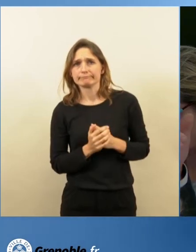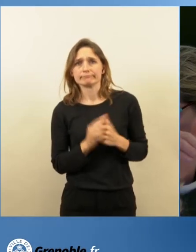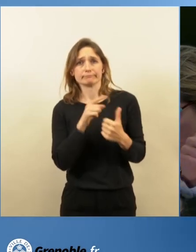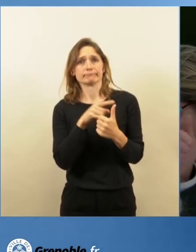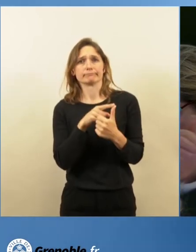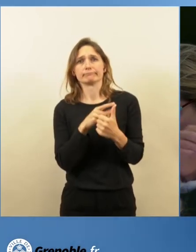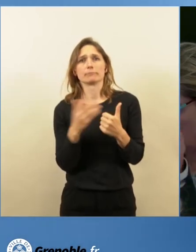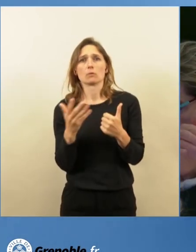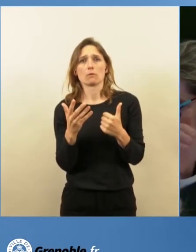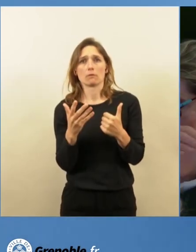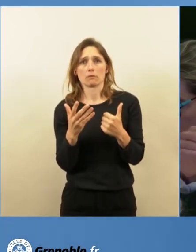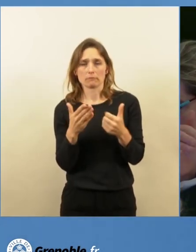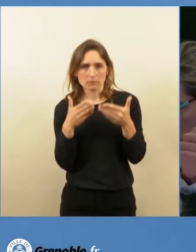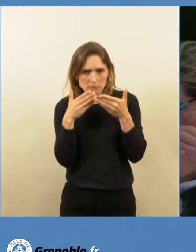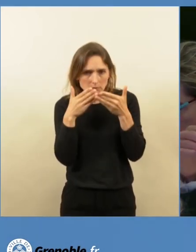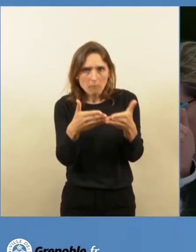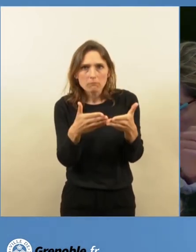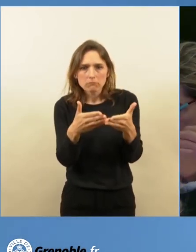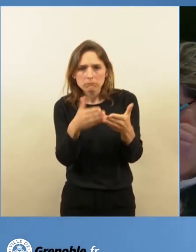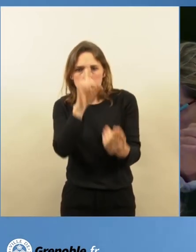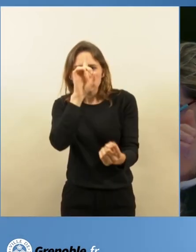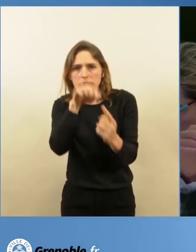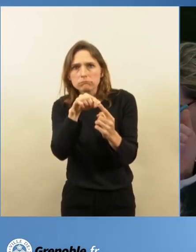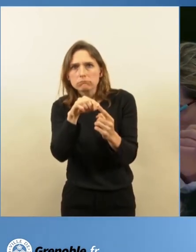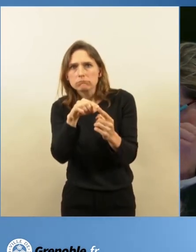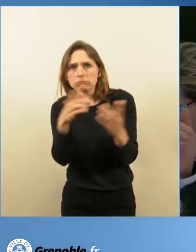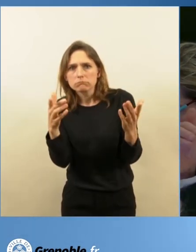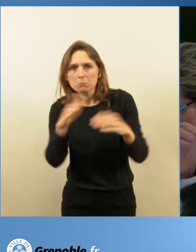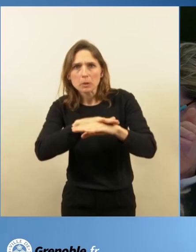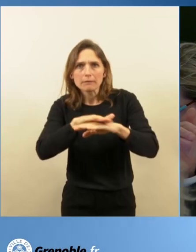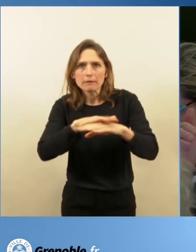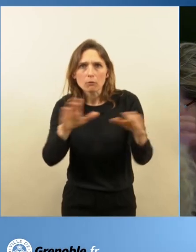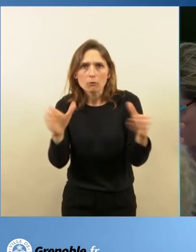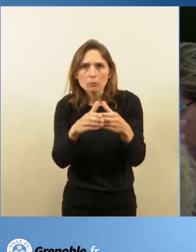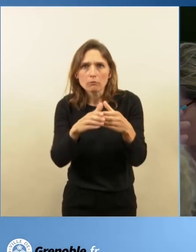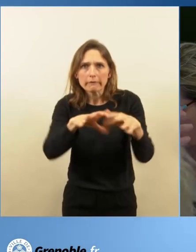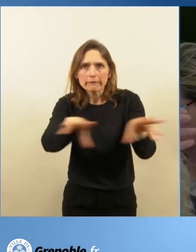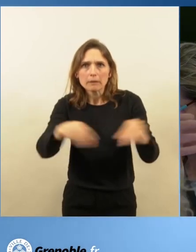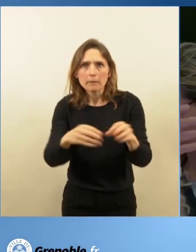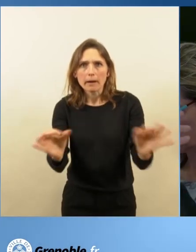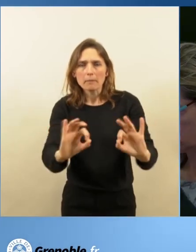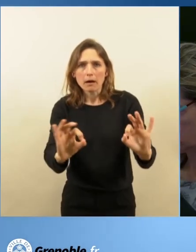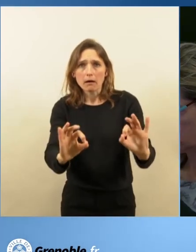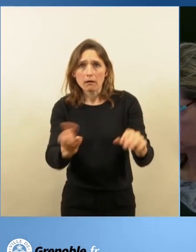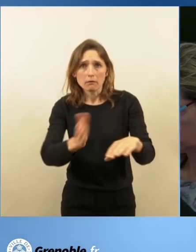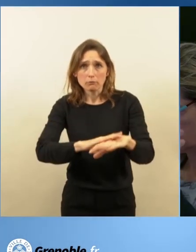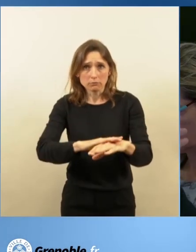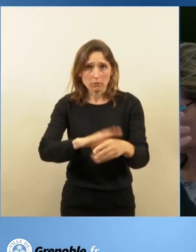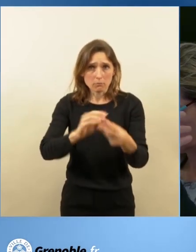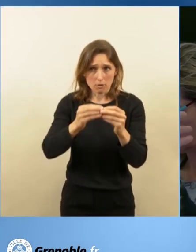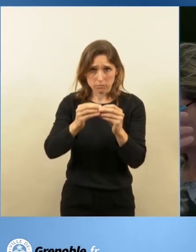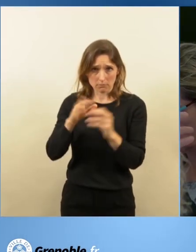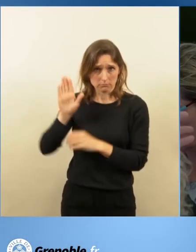d'abord que qui a pas de cap il y a pas d'équipe il y a pas de politique commune sur des problématiques qui sont des problématiques clés de la